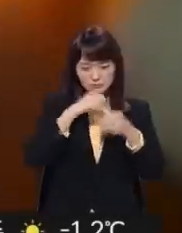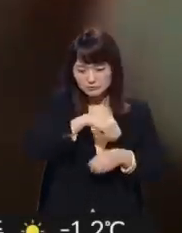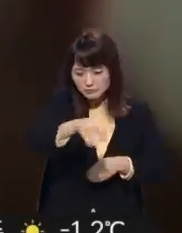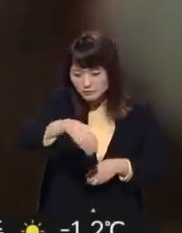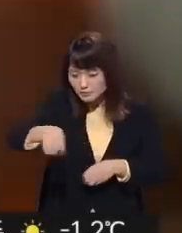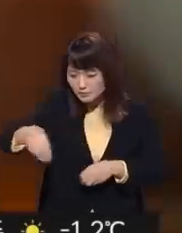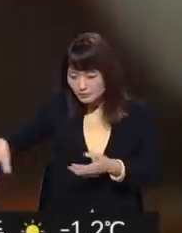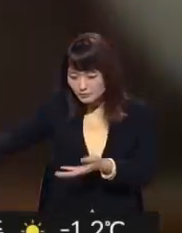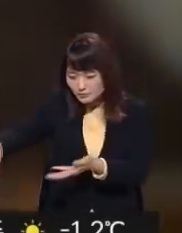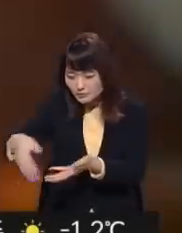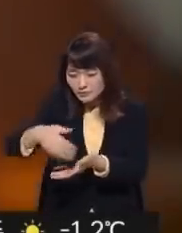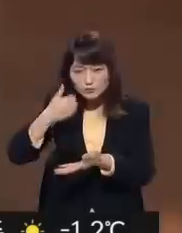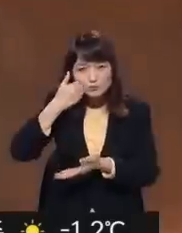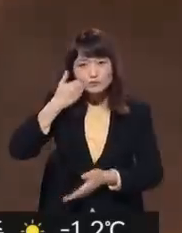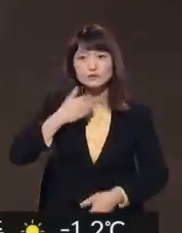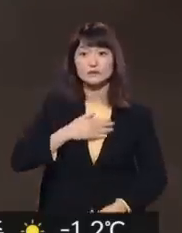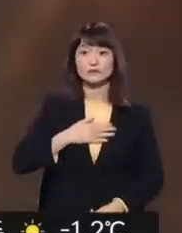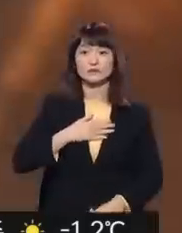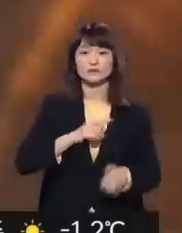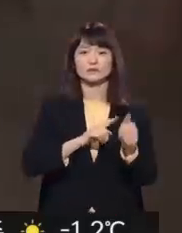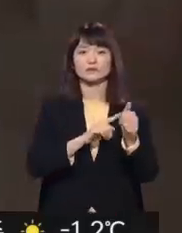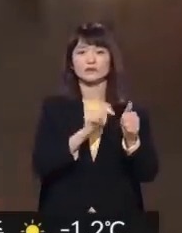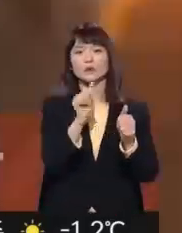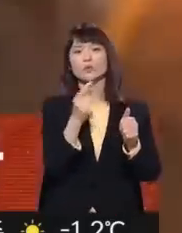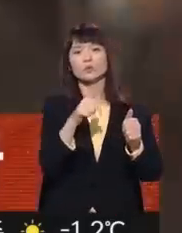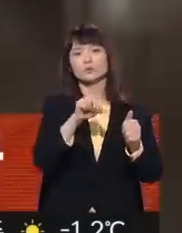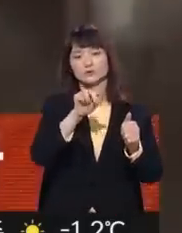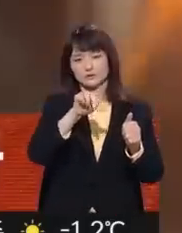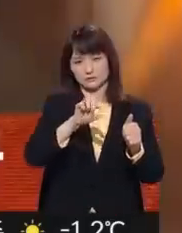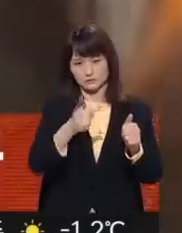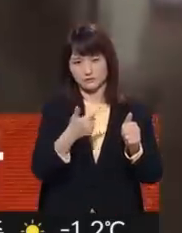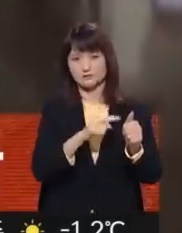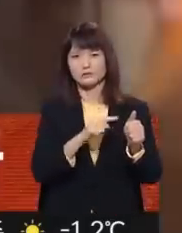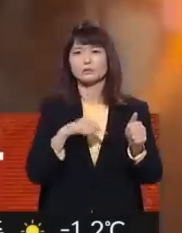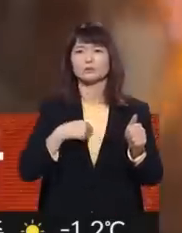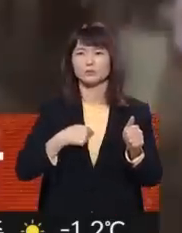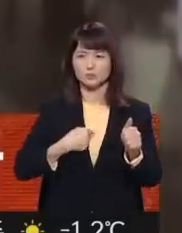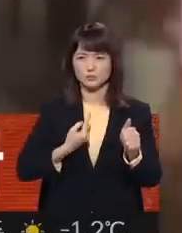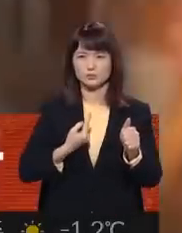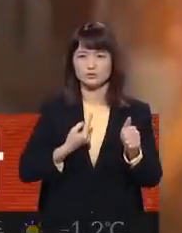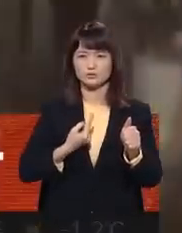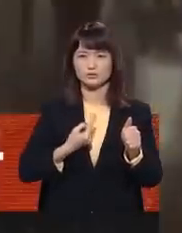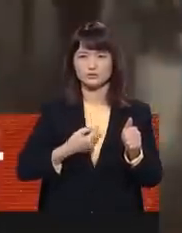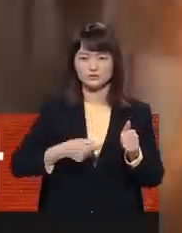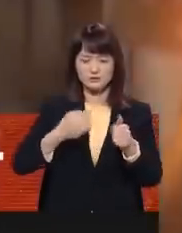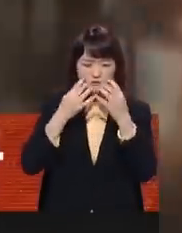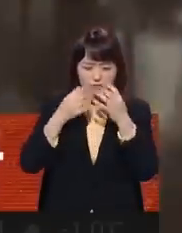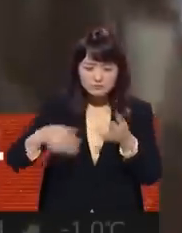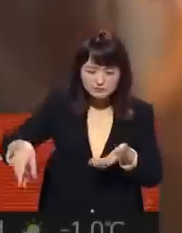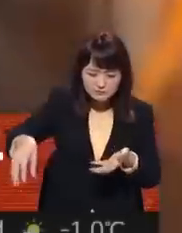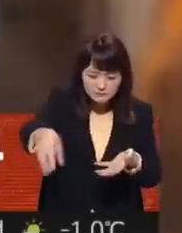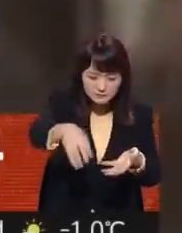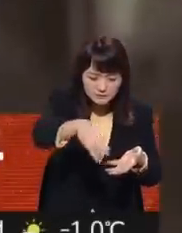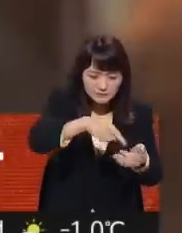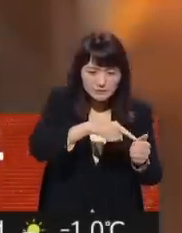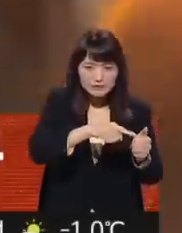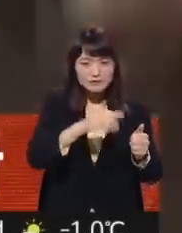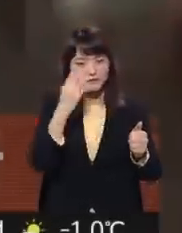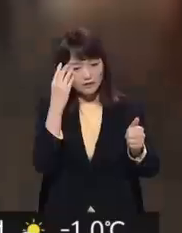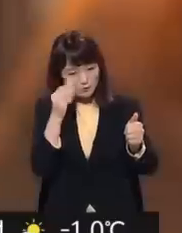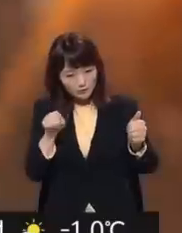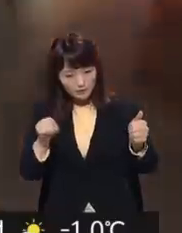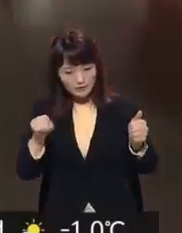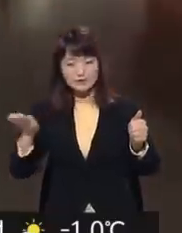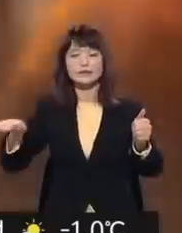낯이 익으시죠? 방송인 홍석천 씨. 자, 혼자 쓰레기 줍는 사람 보고 야야야 동승인한테